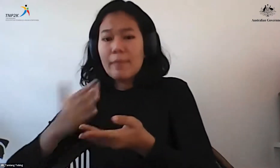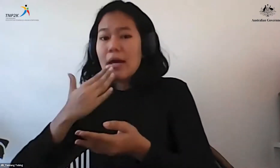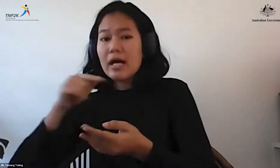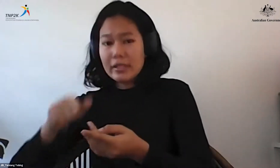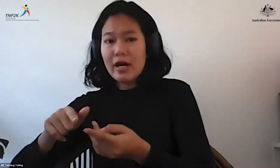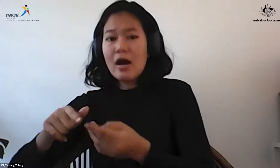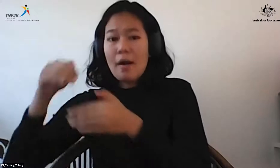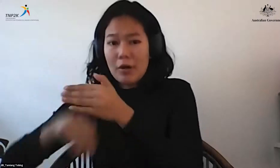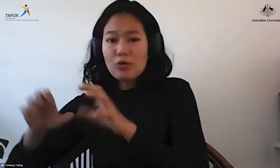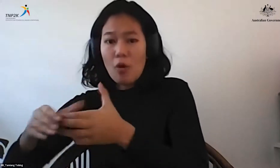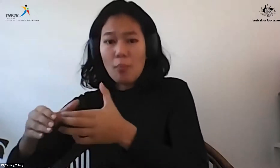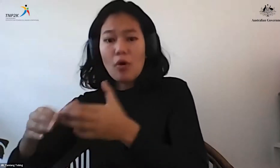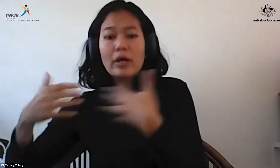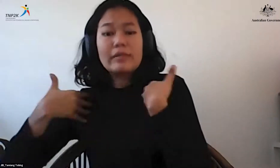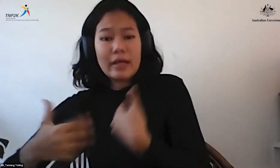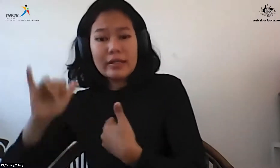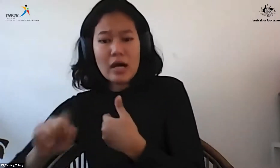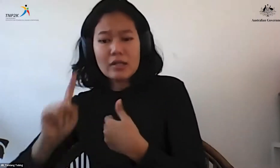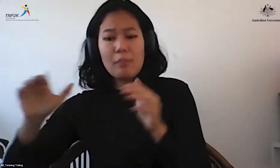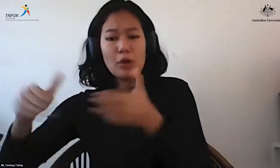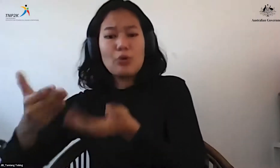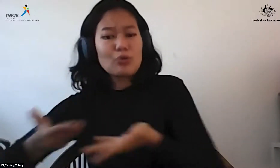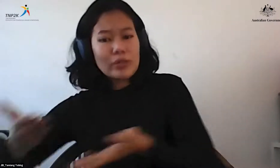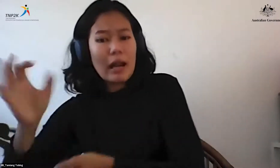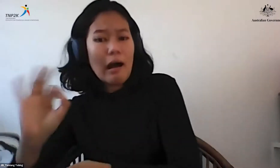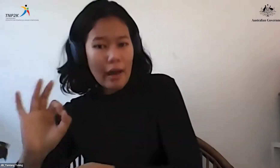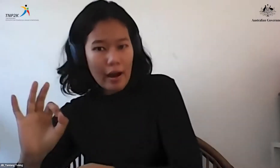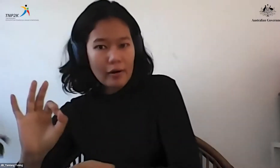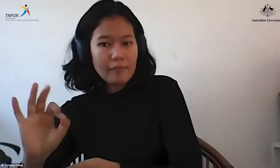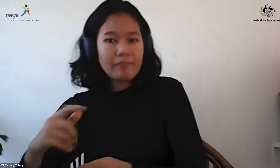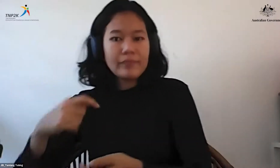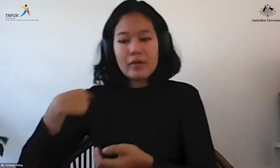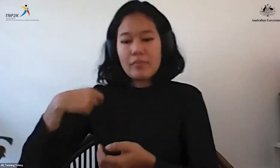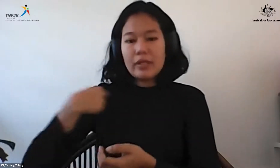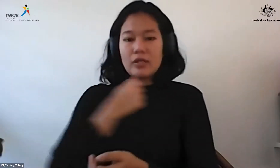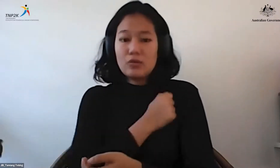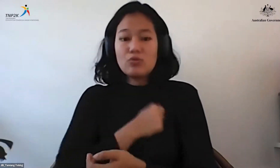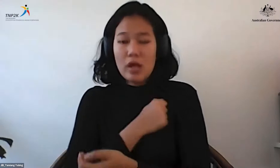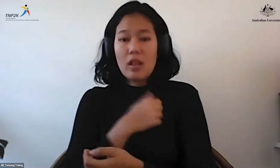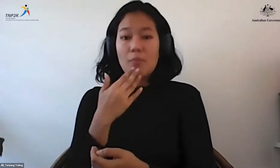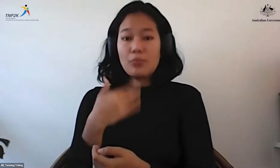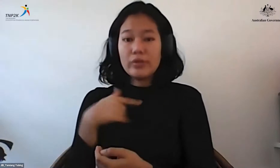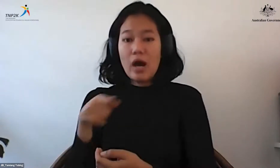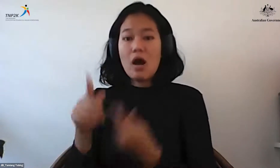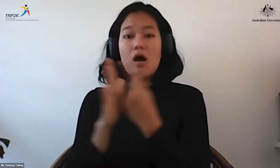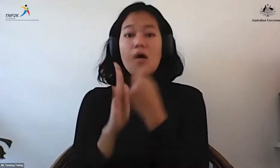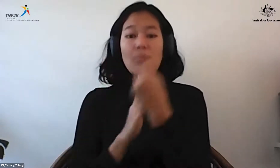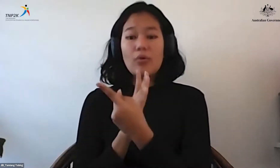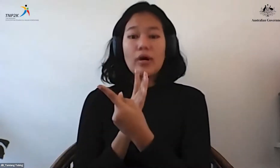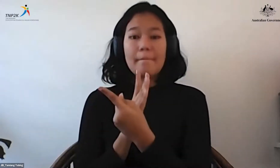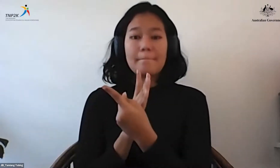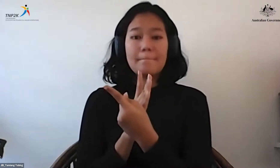tidak adanya perlindungan sosial bagi mereka, ya. Kementerian Sosial punya program